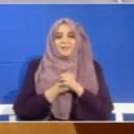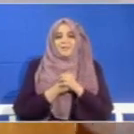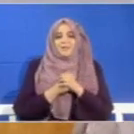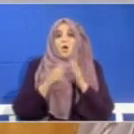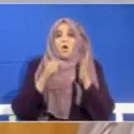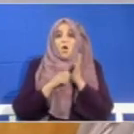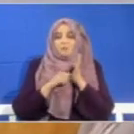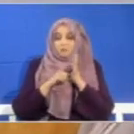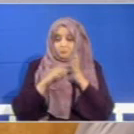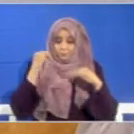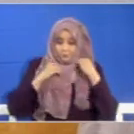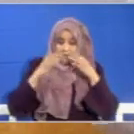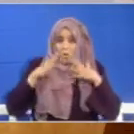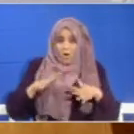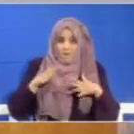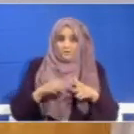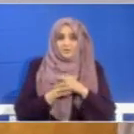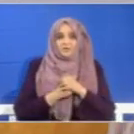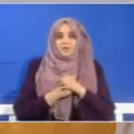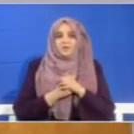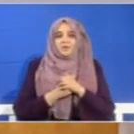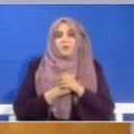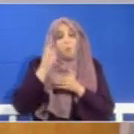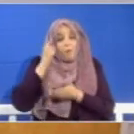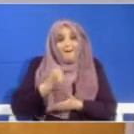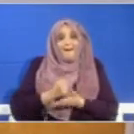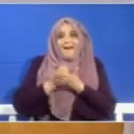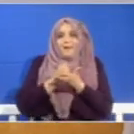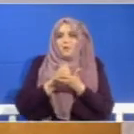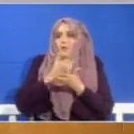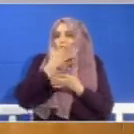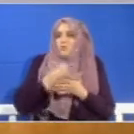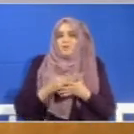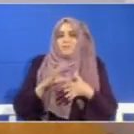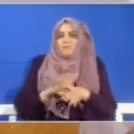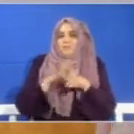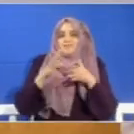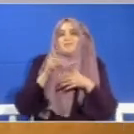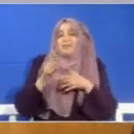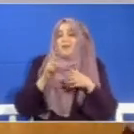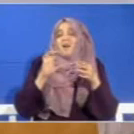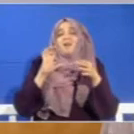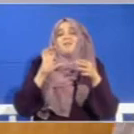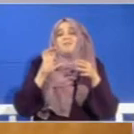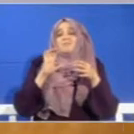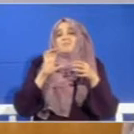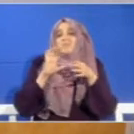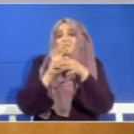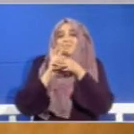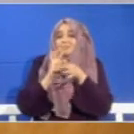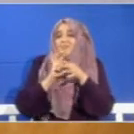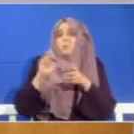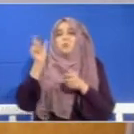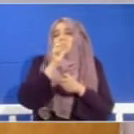العناية بالهندام وإعانة على الهندام الجميل، هذا من علاقات التواصل وعلاقات التواد